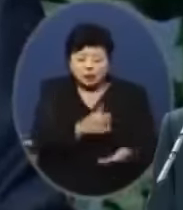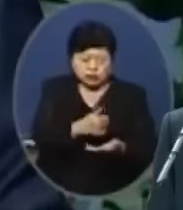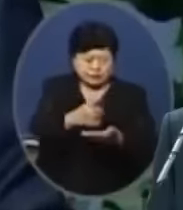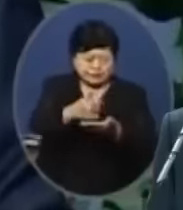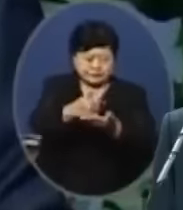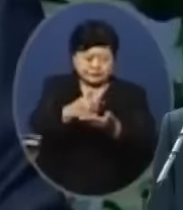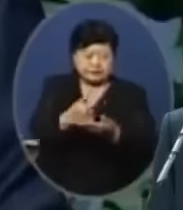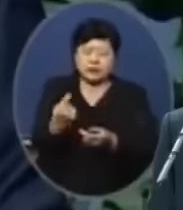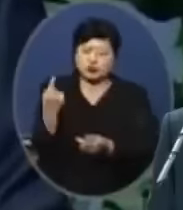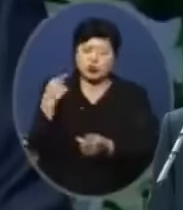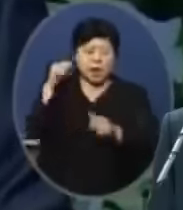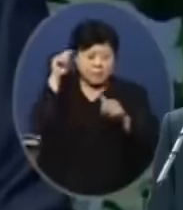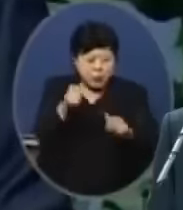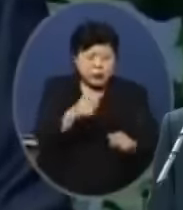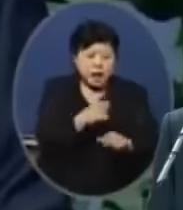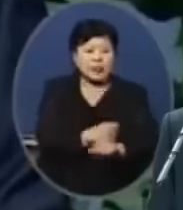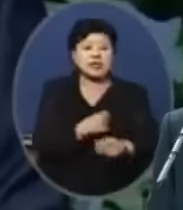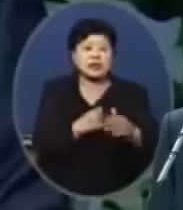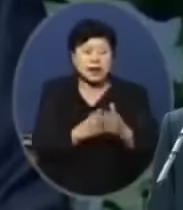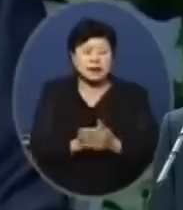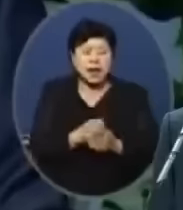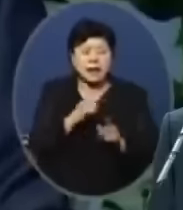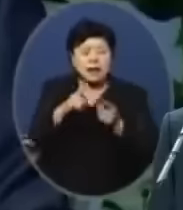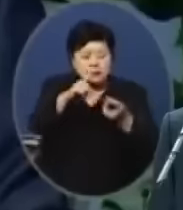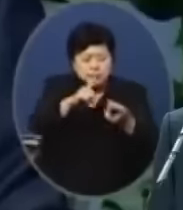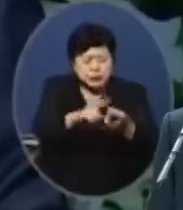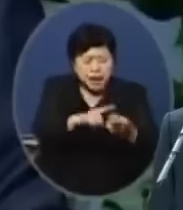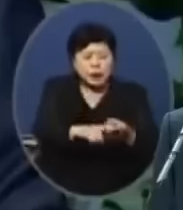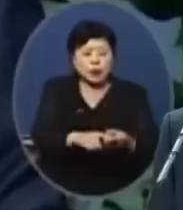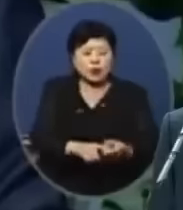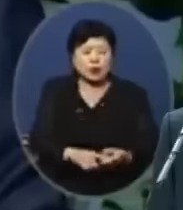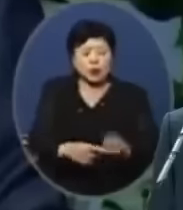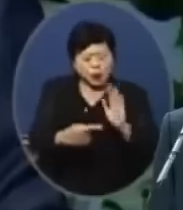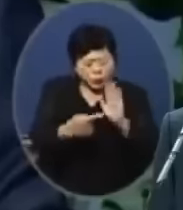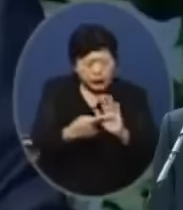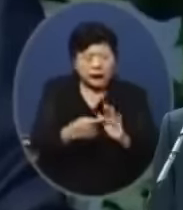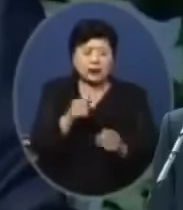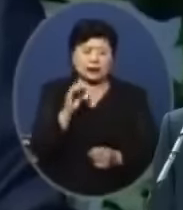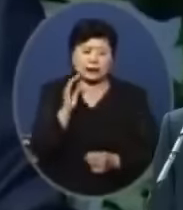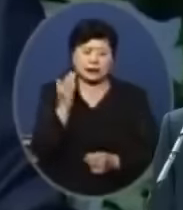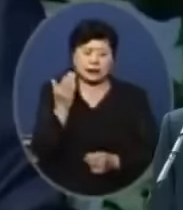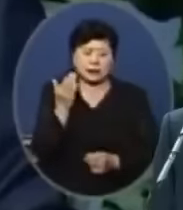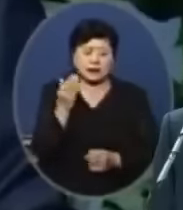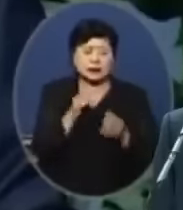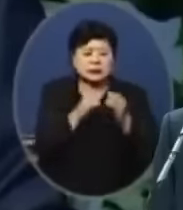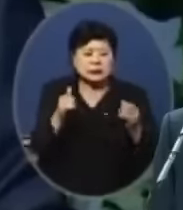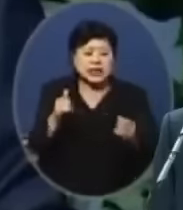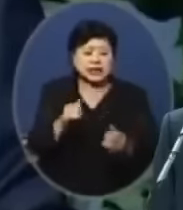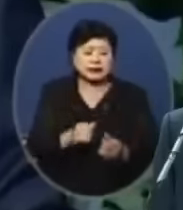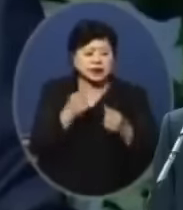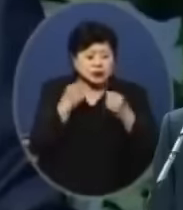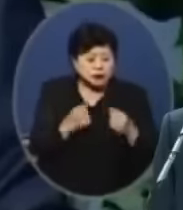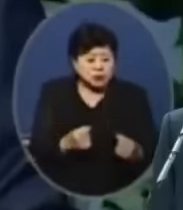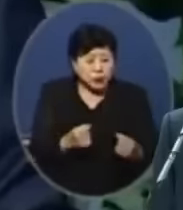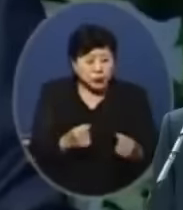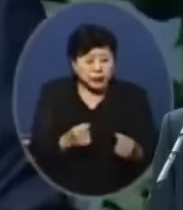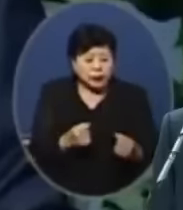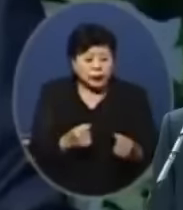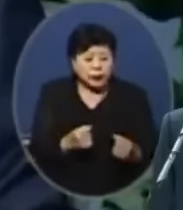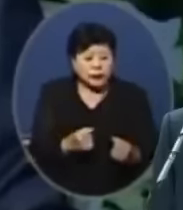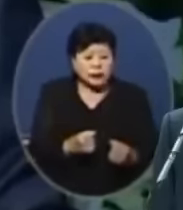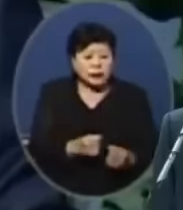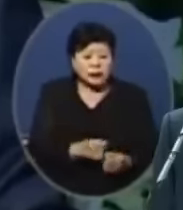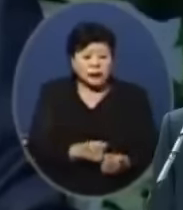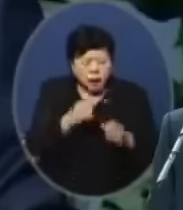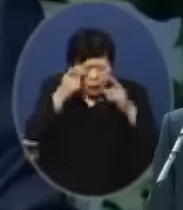주님이 배후에 명령을 하셔서 그 말씀이 현실을 만드신 것입니다. 인간의 실존은 우리가 무언지